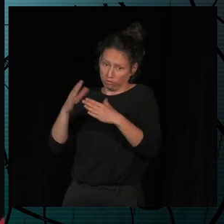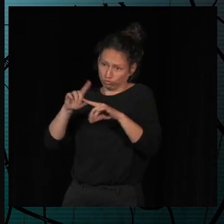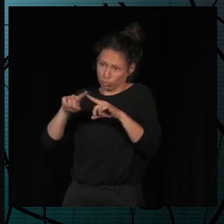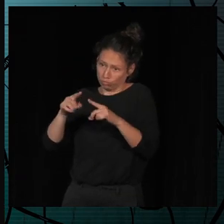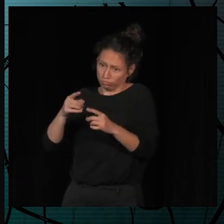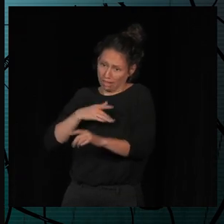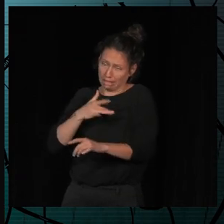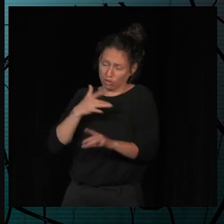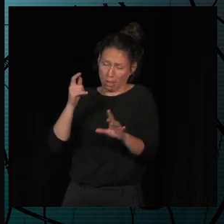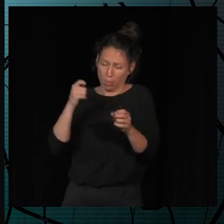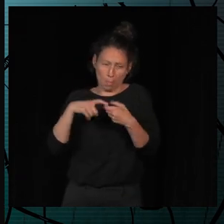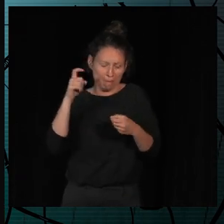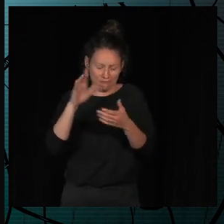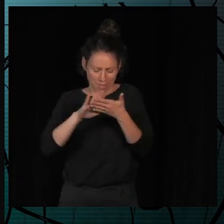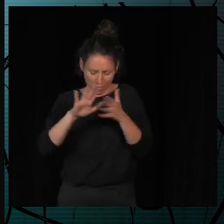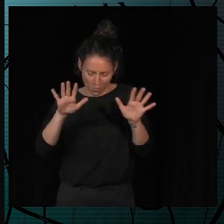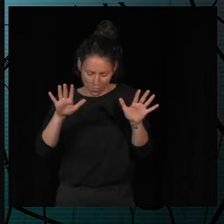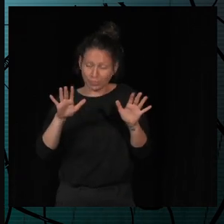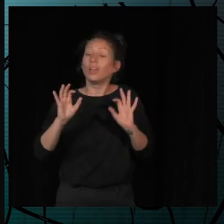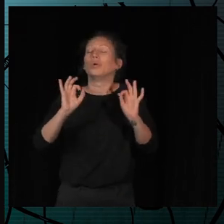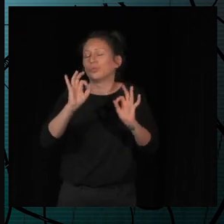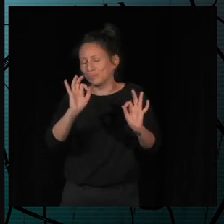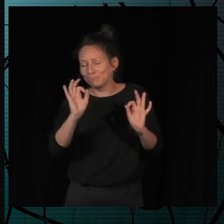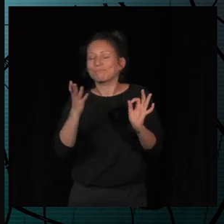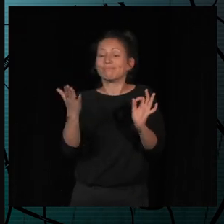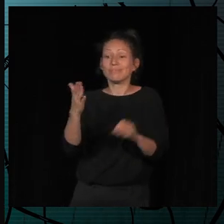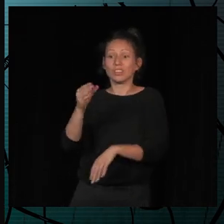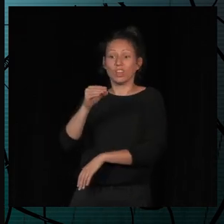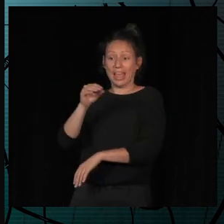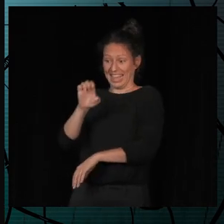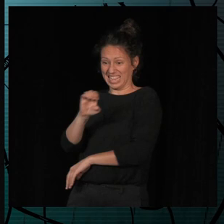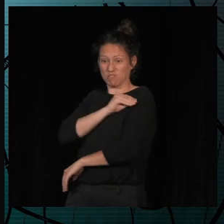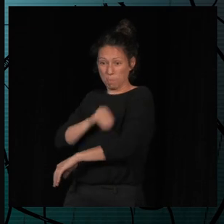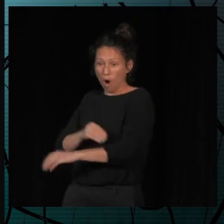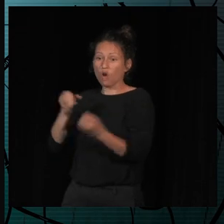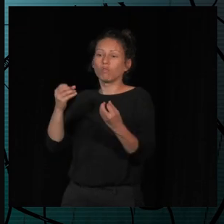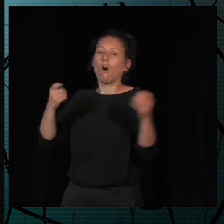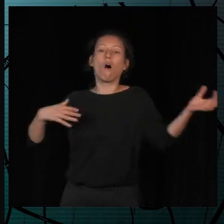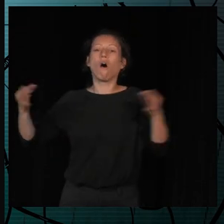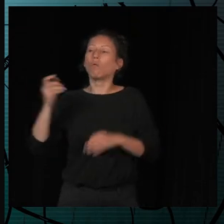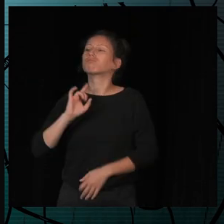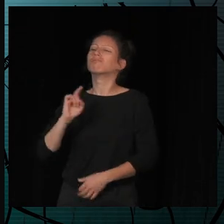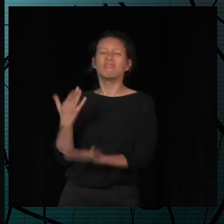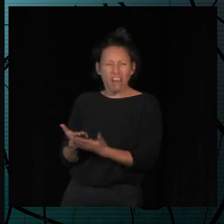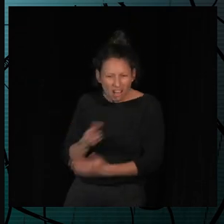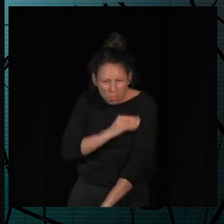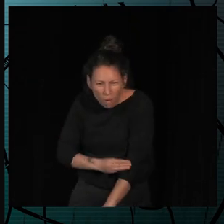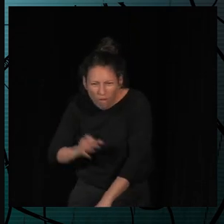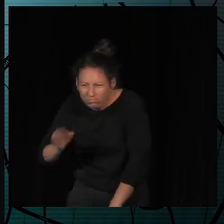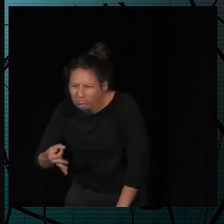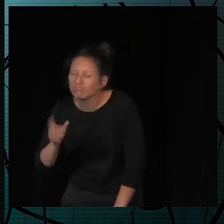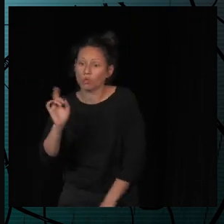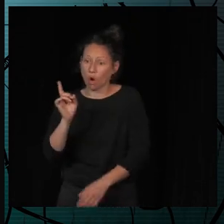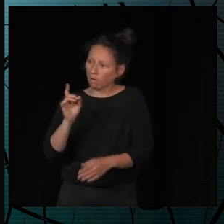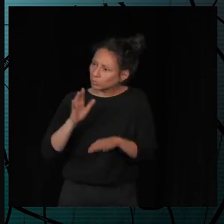Oui si juste pardon euh le sport quand on dit que l' sport n'est pas un sport faut quand même savoir que les échecs et le bridge sont considéré